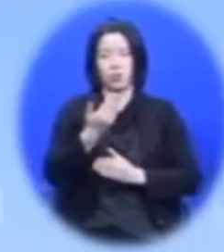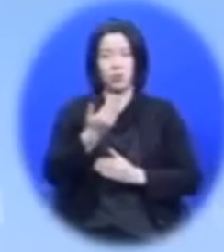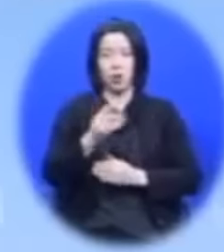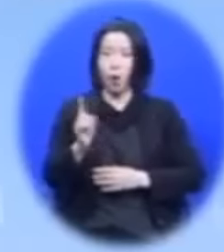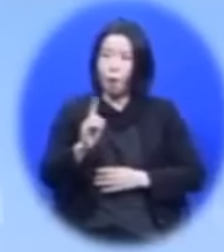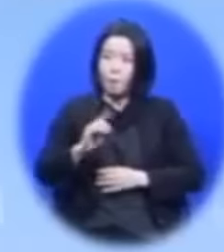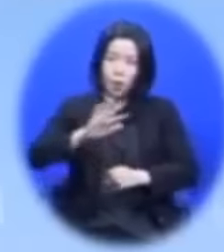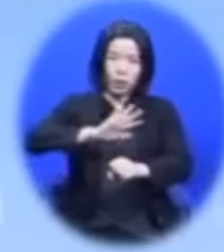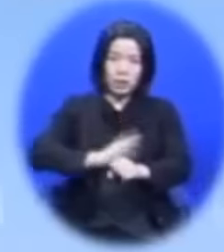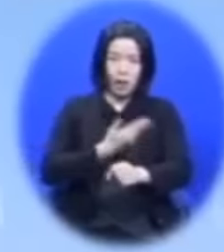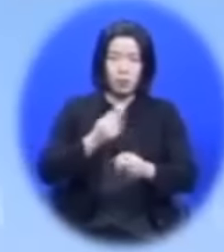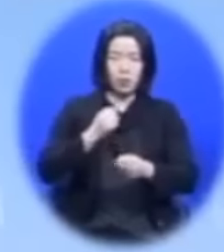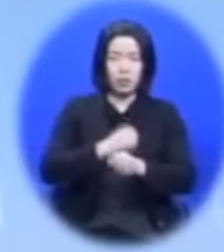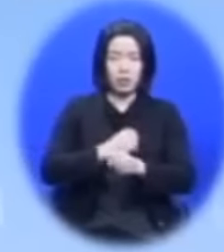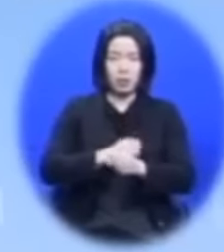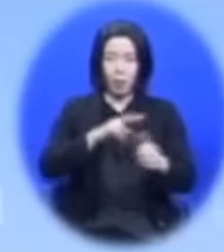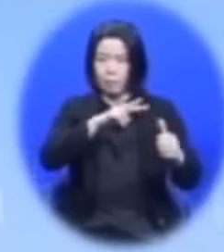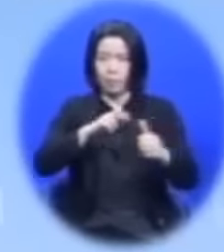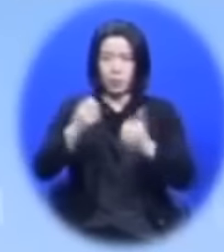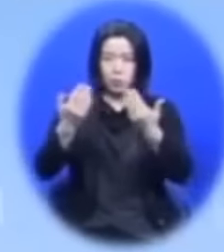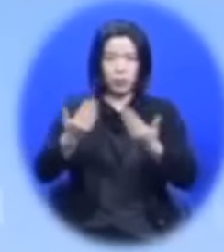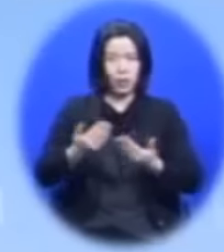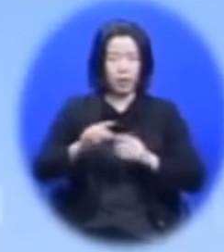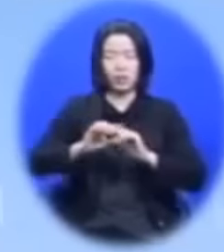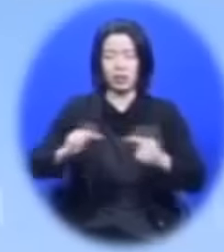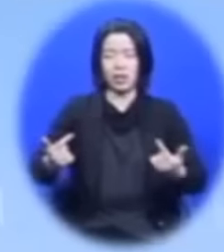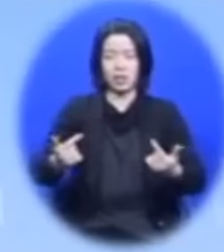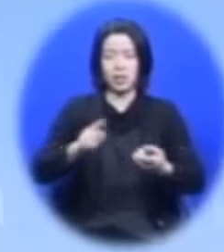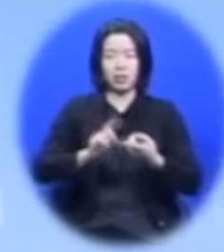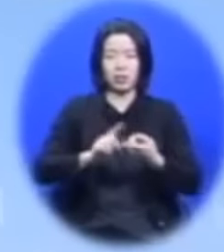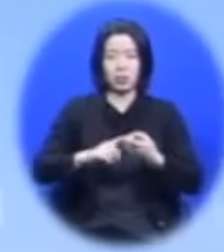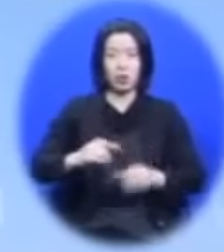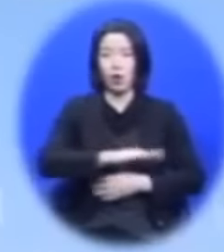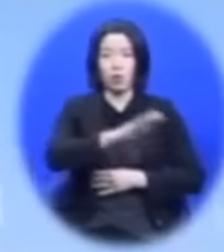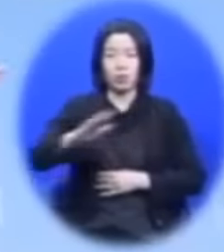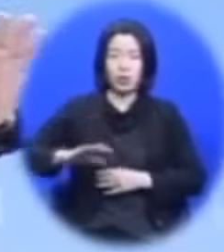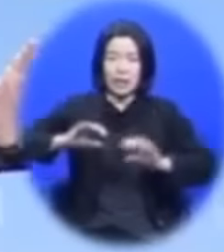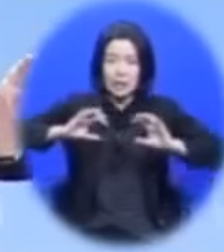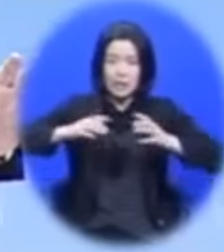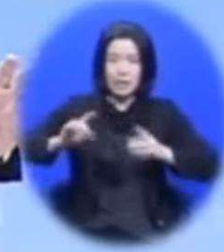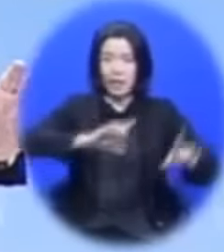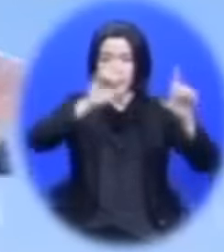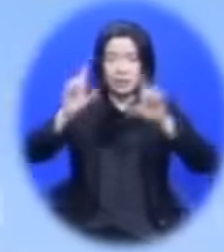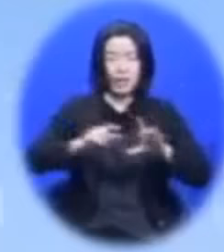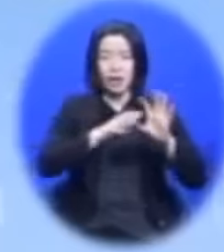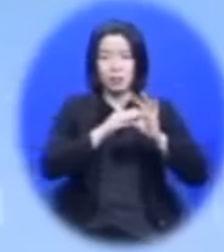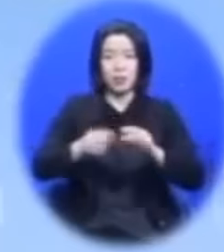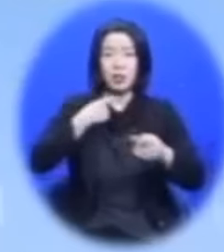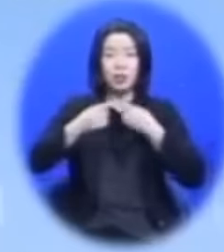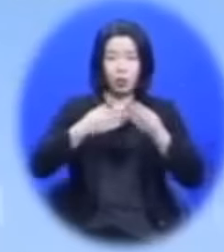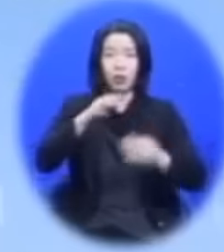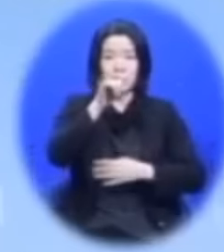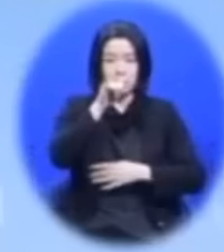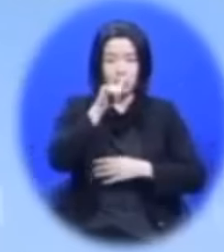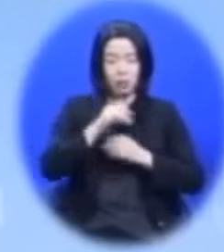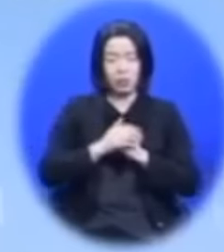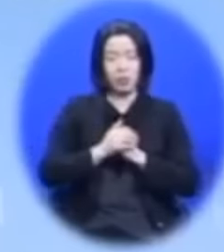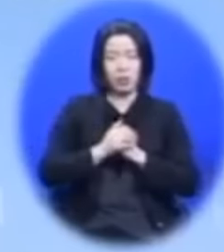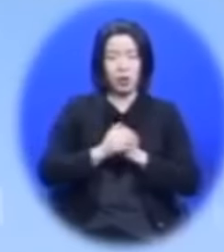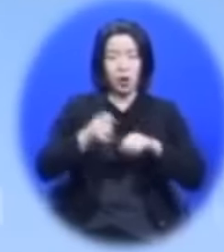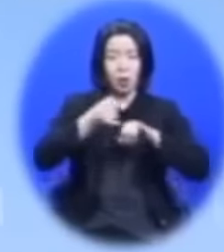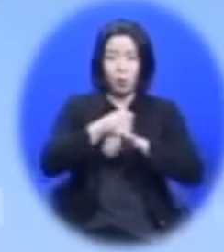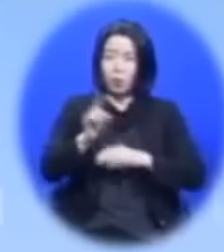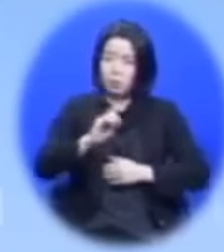뭘 잘못해서 미움을 당하는 것은 아니라는 것을 우리가 세상 살면서 경험하잖아요. 꼭